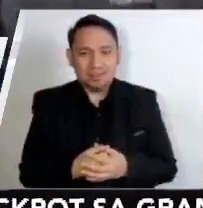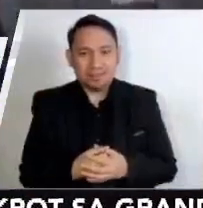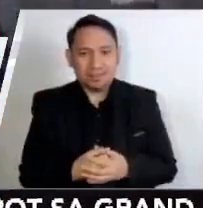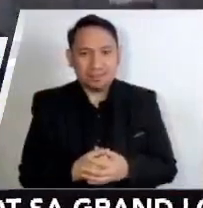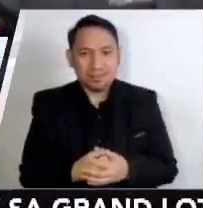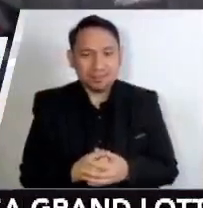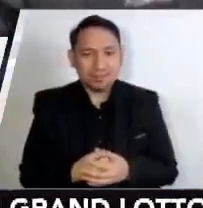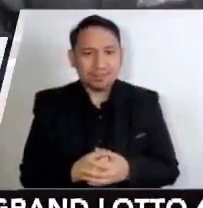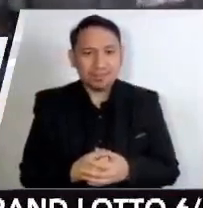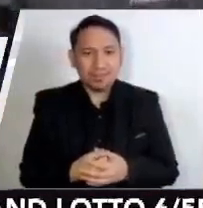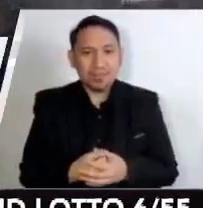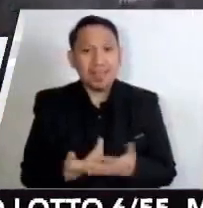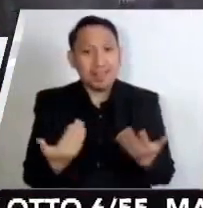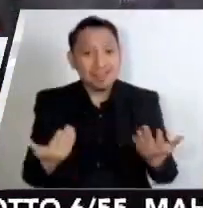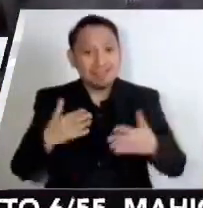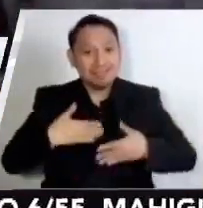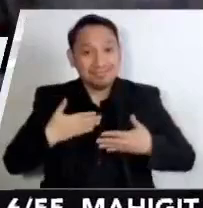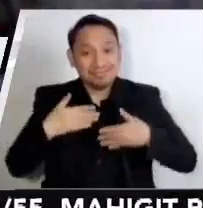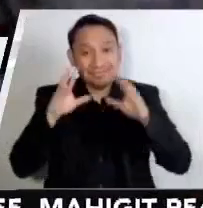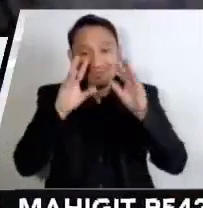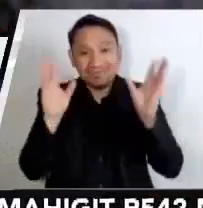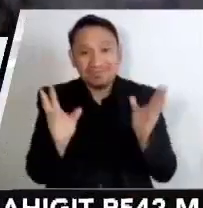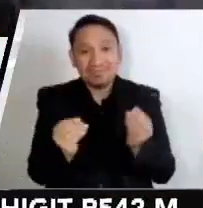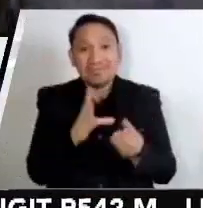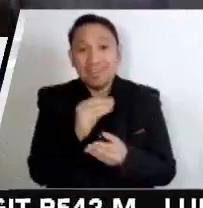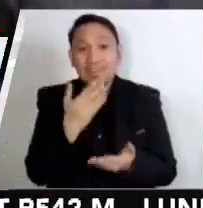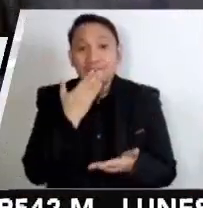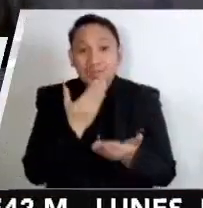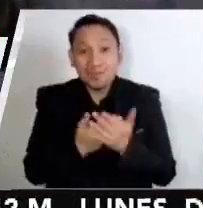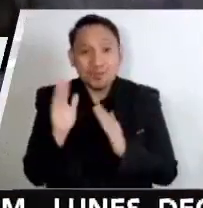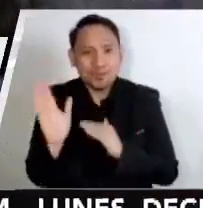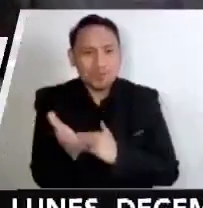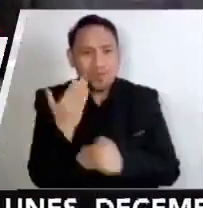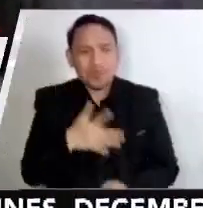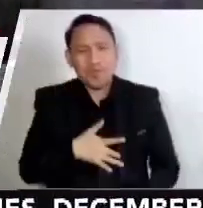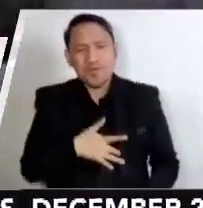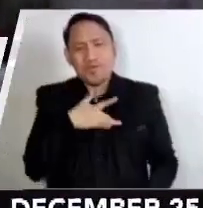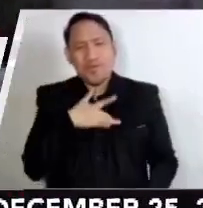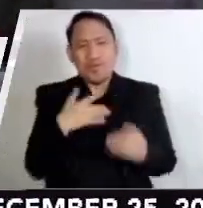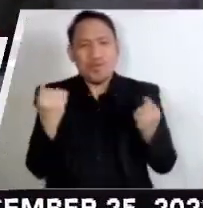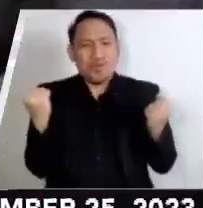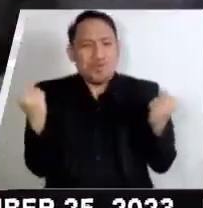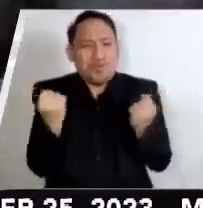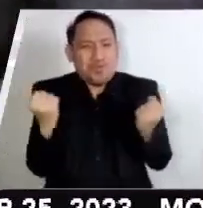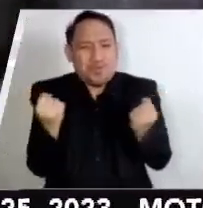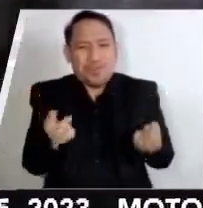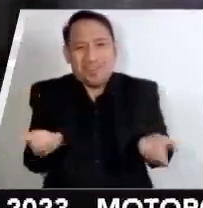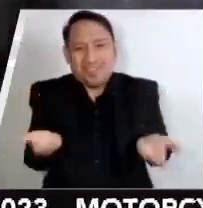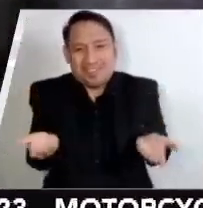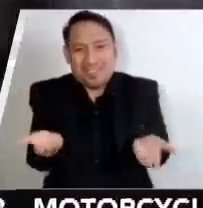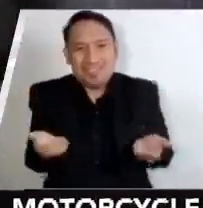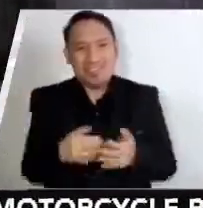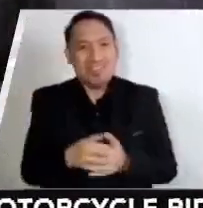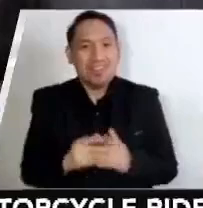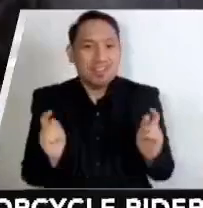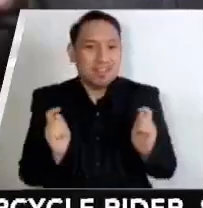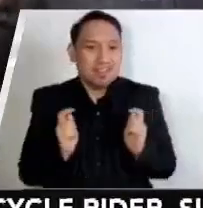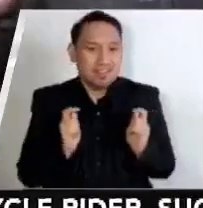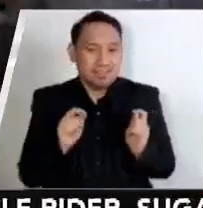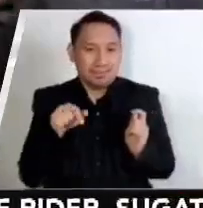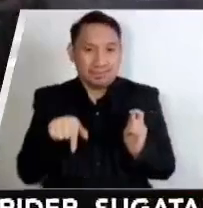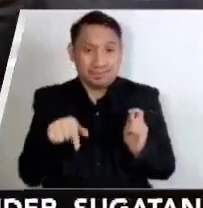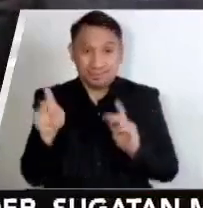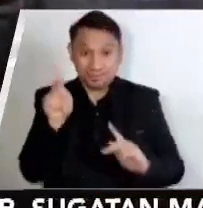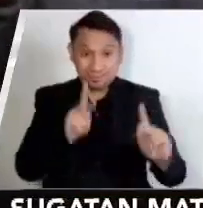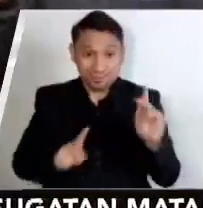Maris, Merry Christmas at good morning. Alam mo, ramdam na ramdam talaga yung lamig dito sa Tagaytay City. Actually, dito nga sa People's Park in the Sky ay